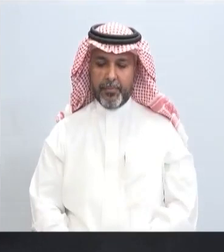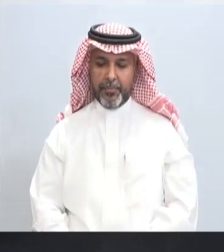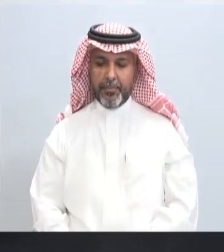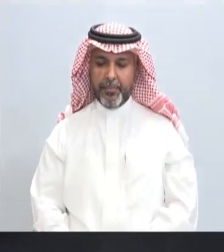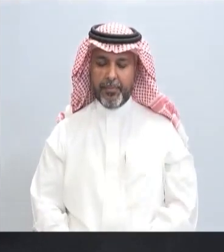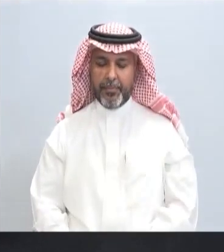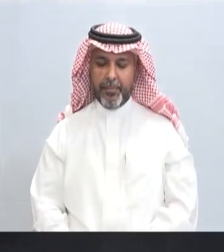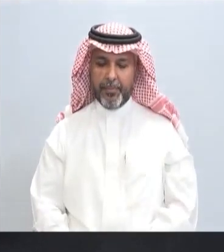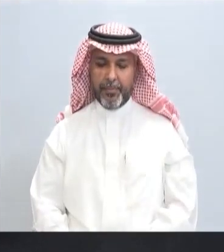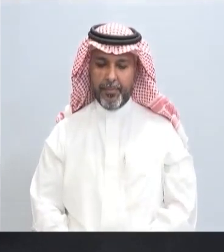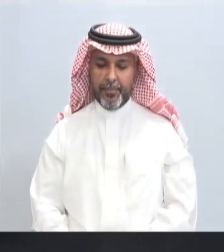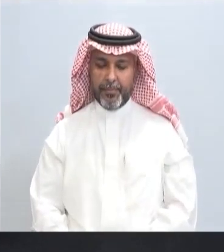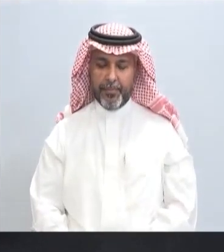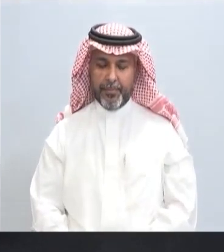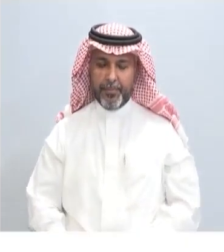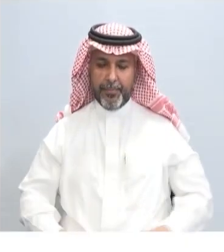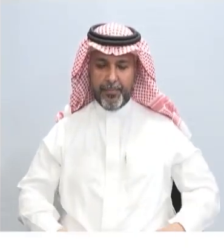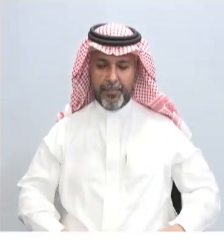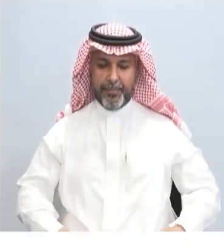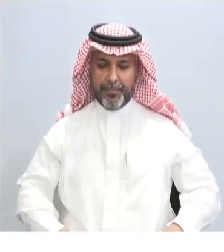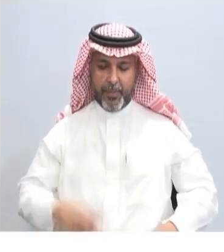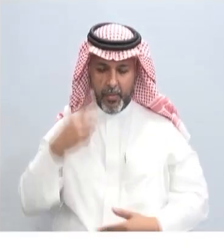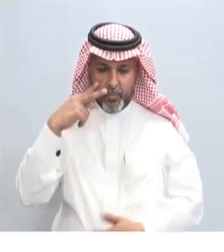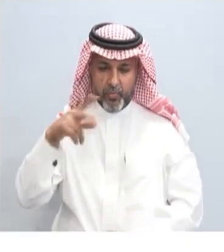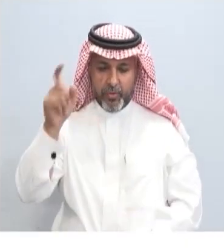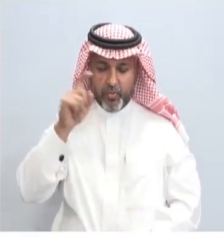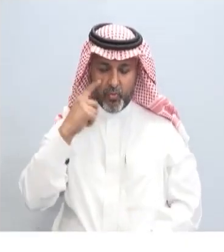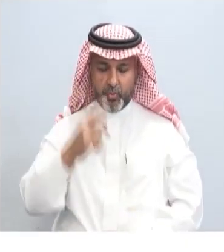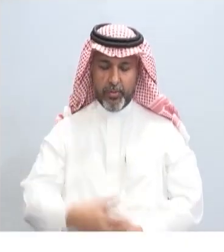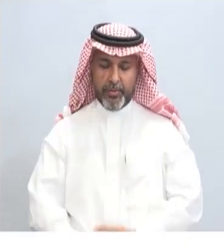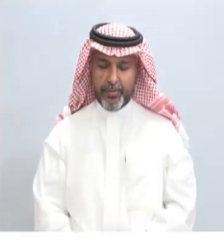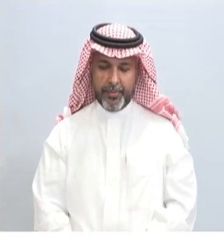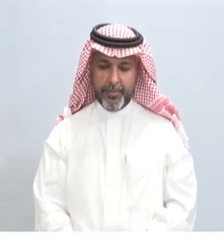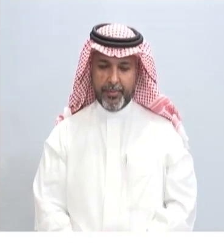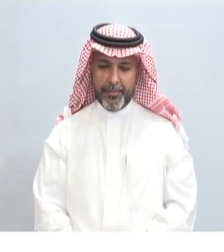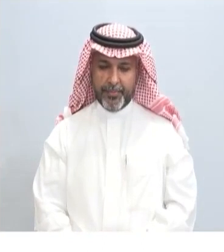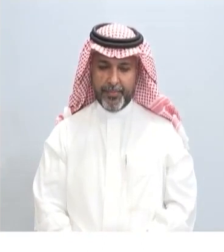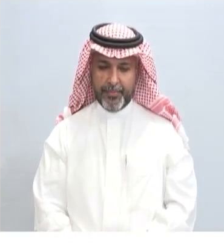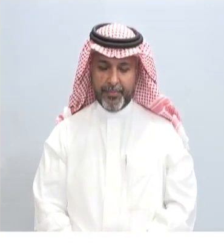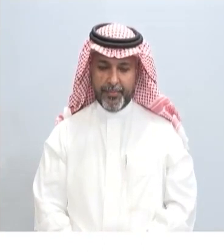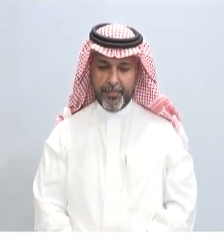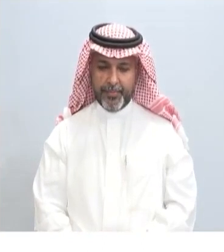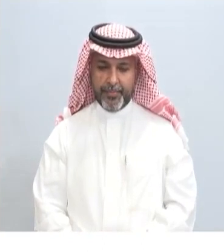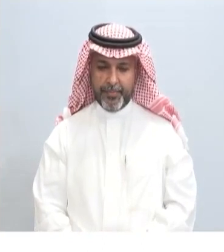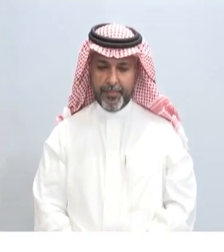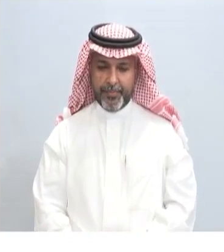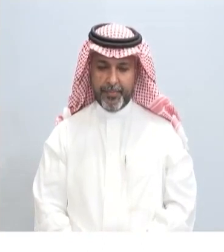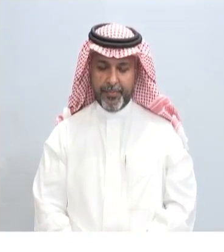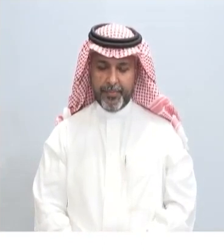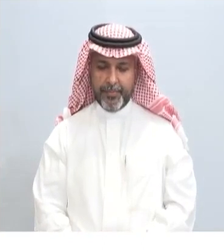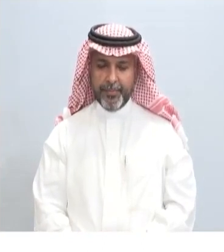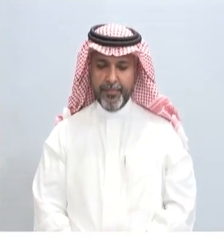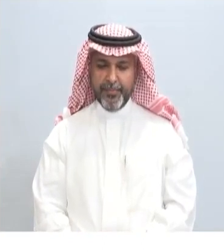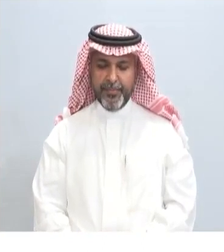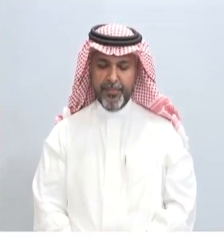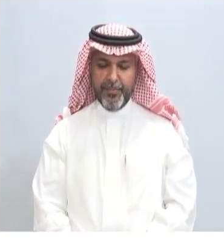الحادثتين غير متنافيين خلونا نشوف الاسئله على هذا ا على الحوادث المتنافيه طبعا